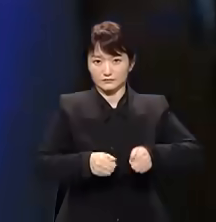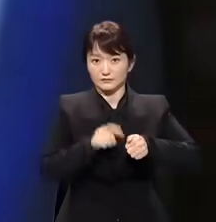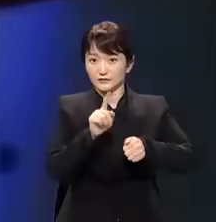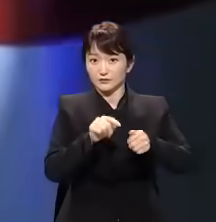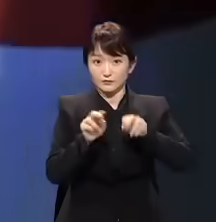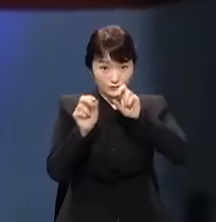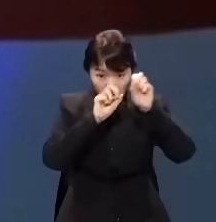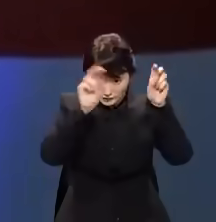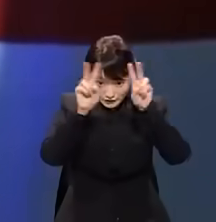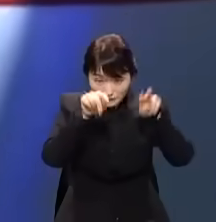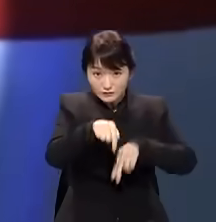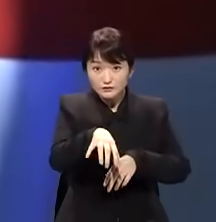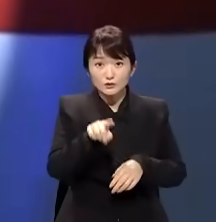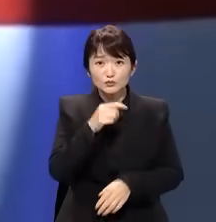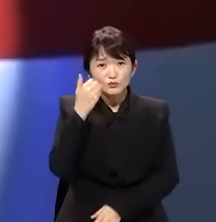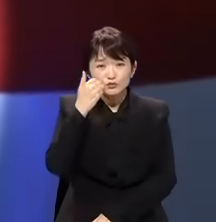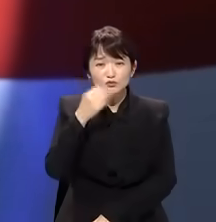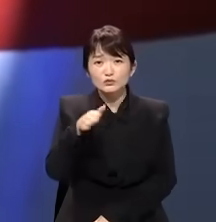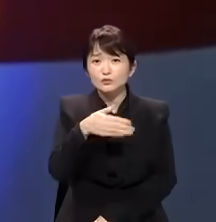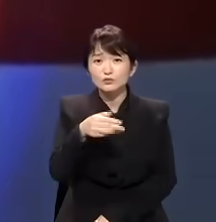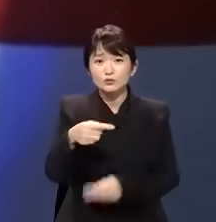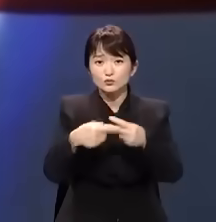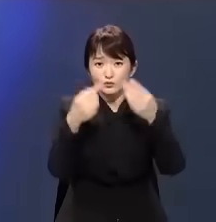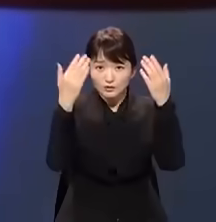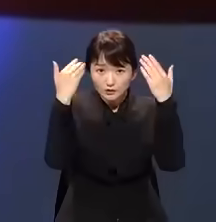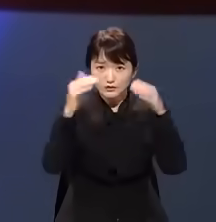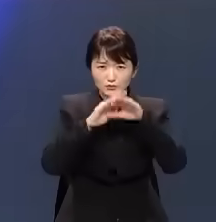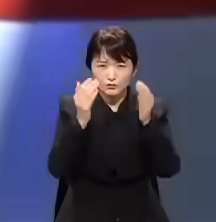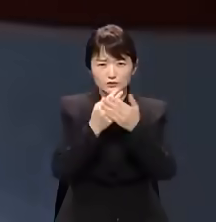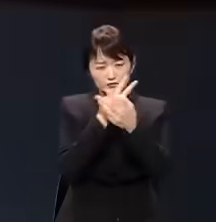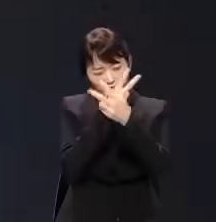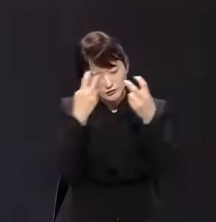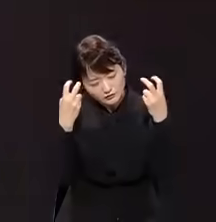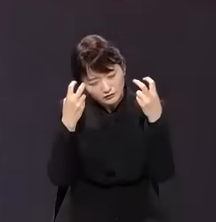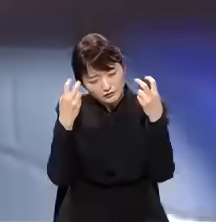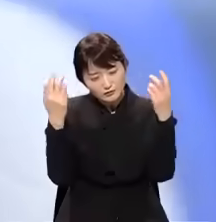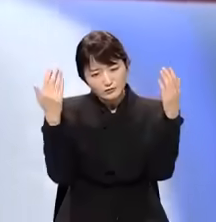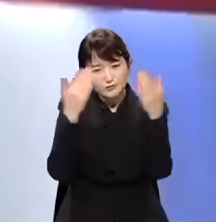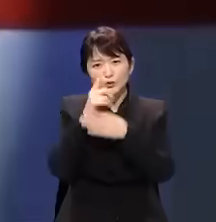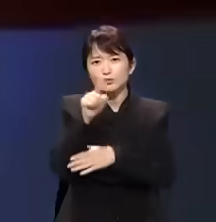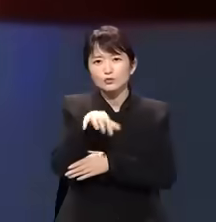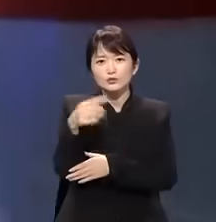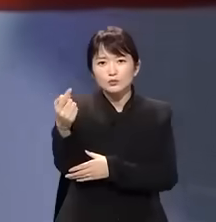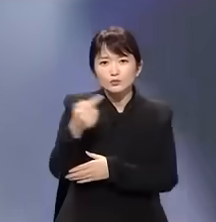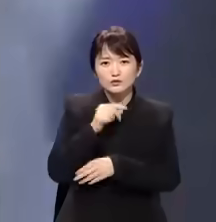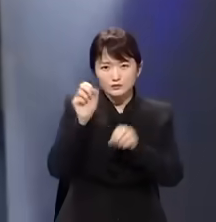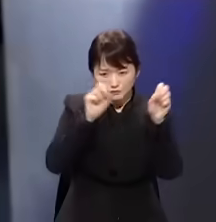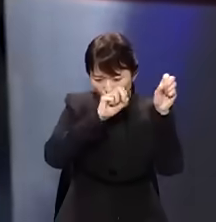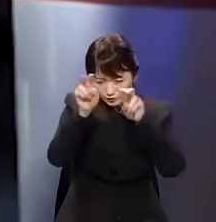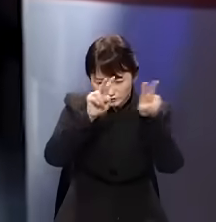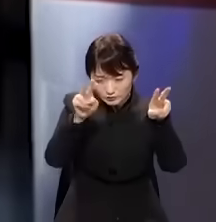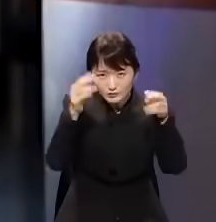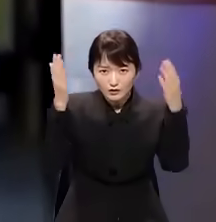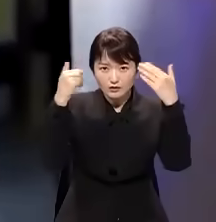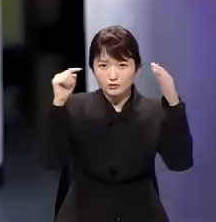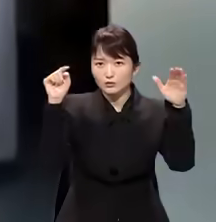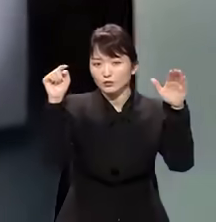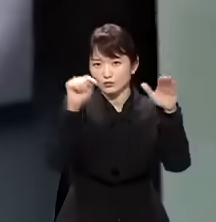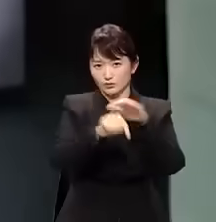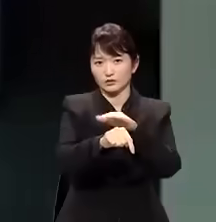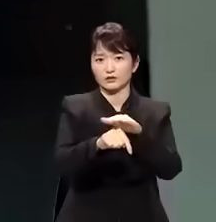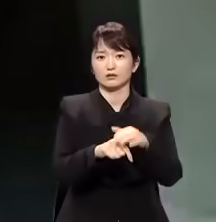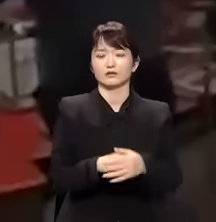그리고 이곳은 아무도 없는 초등학교인요 모두가 잠든 밤에 어디서 나타나는지 모를 사슴 한 마리가 학교에 침입한